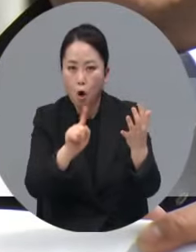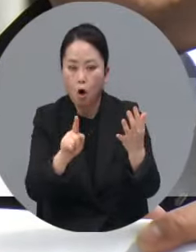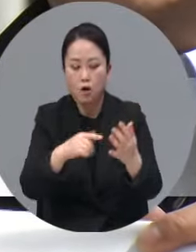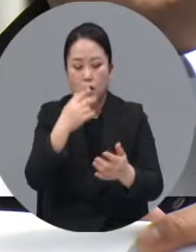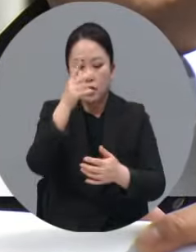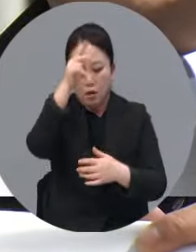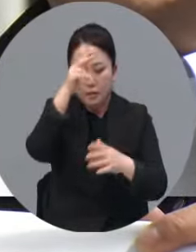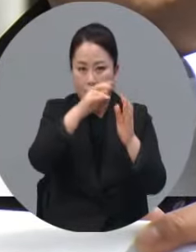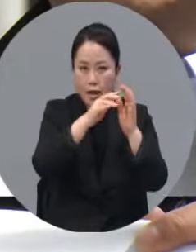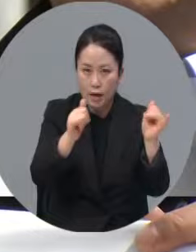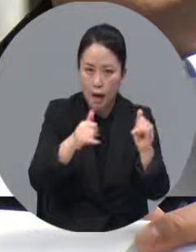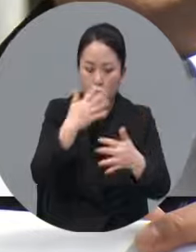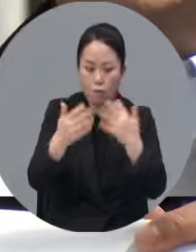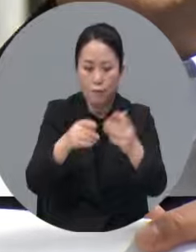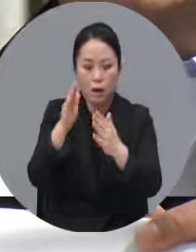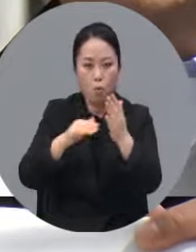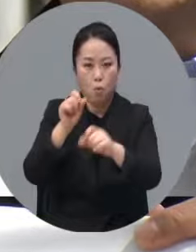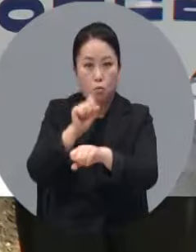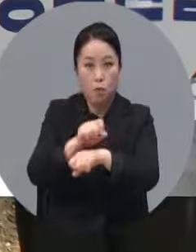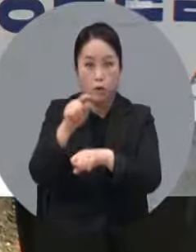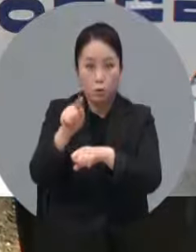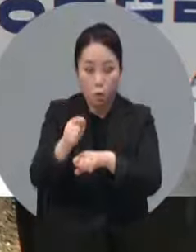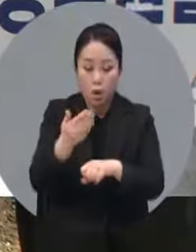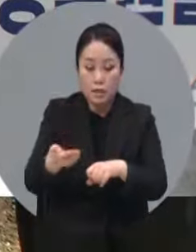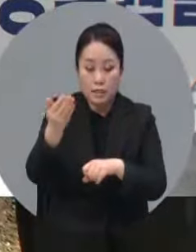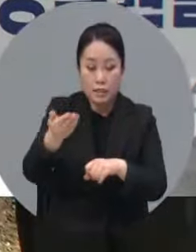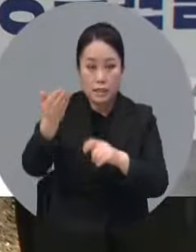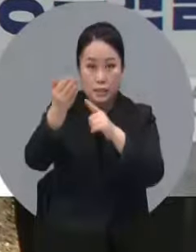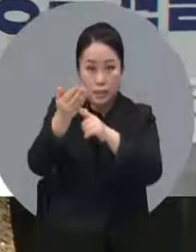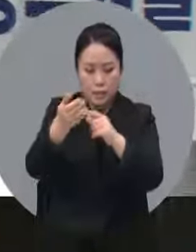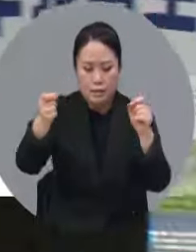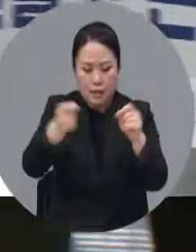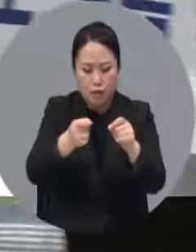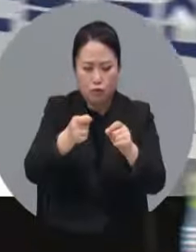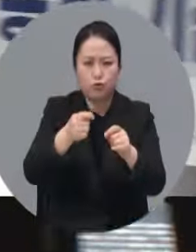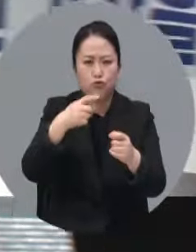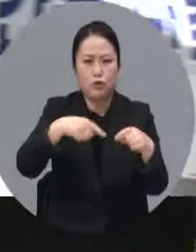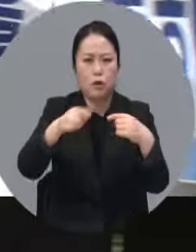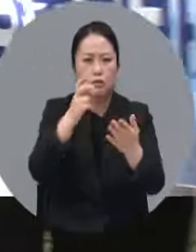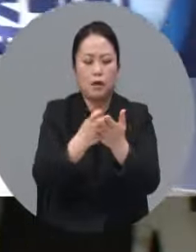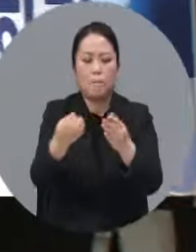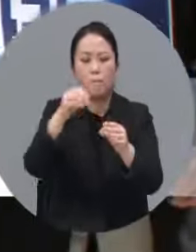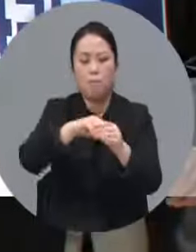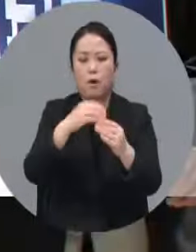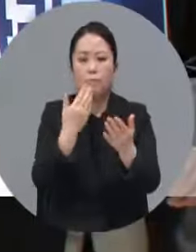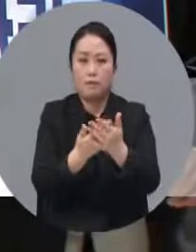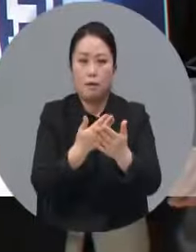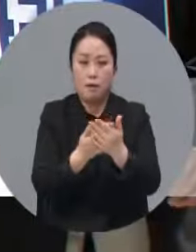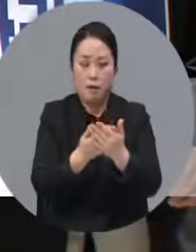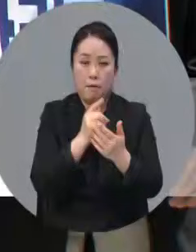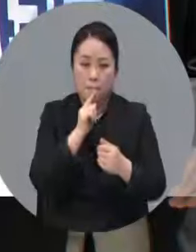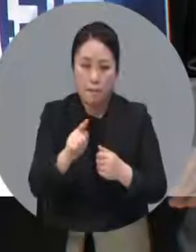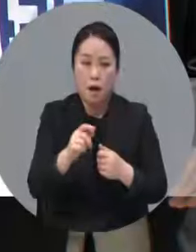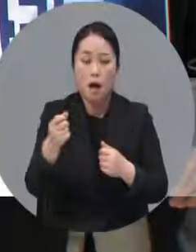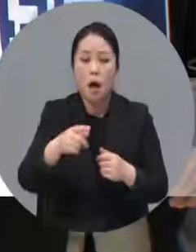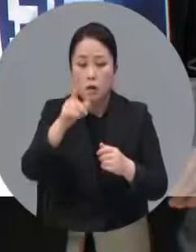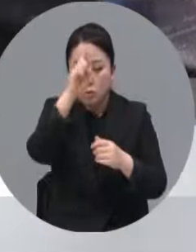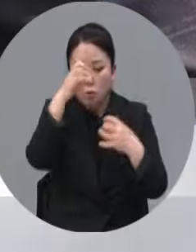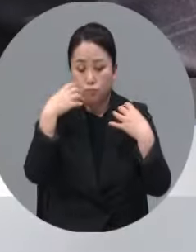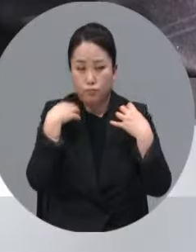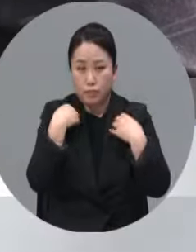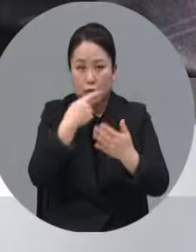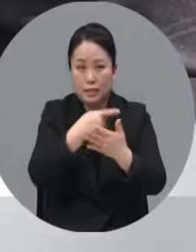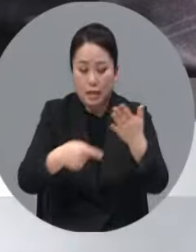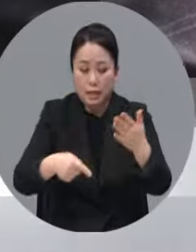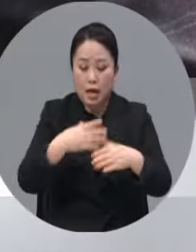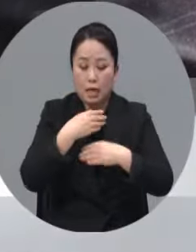공무원들도 근속 승진 단축 정책에 포함해야 한다고 주장했습니다. 이들은 정부가 재난안전 분야에 2년